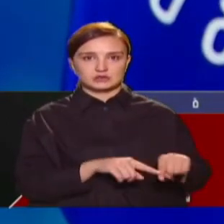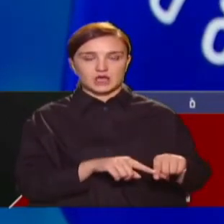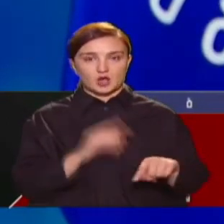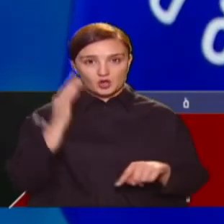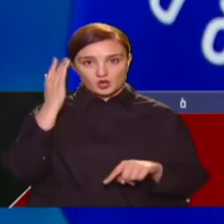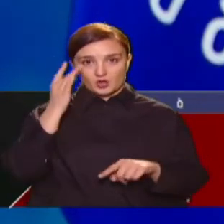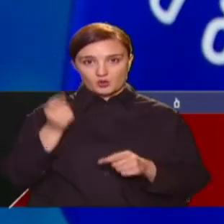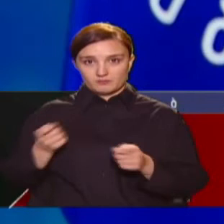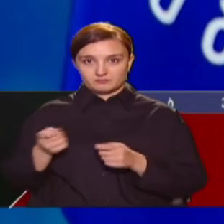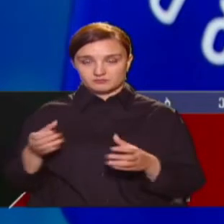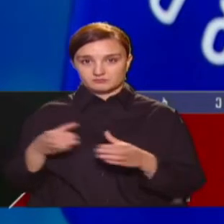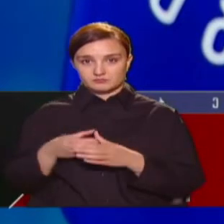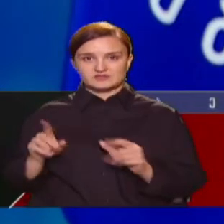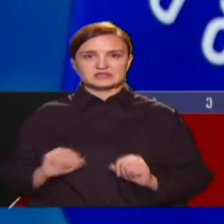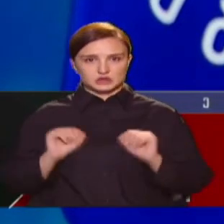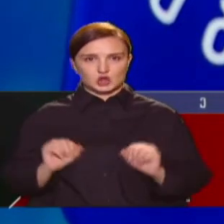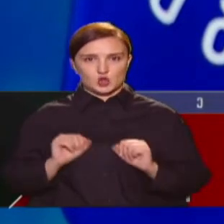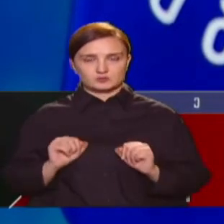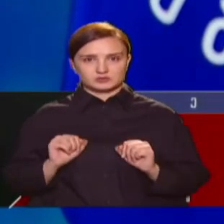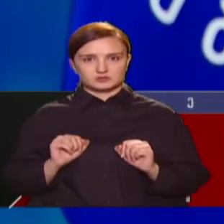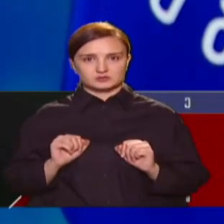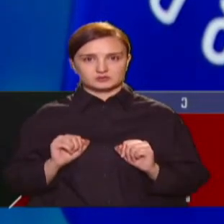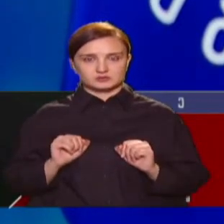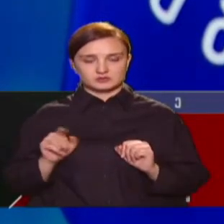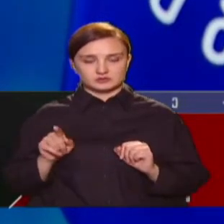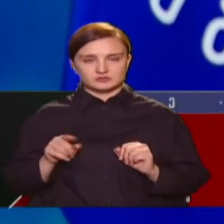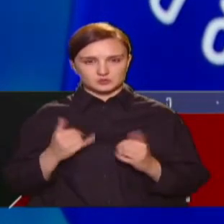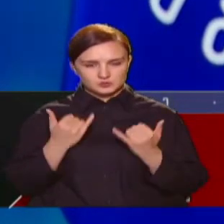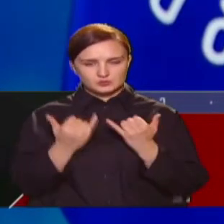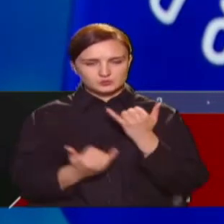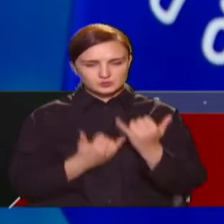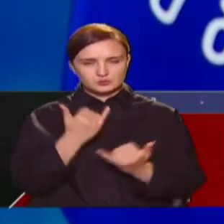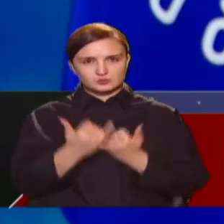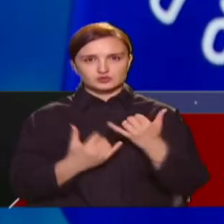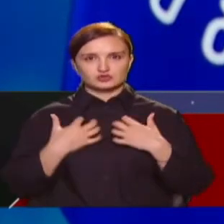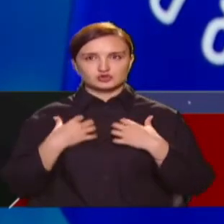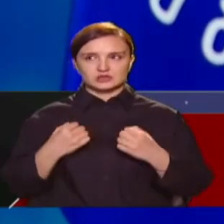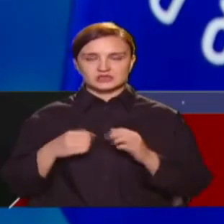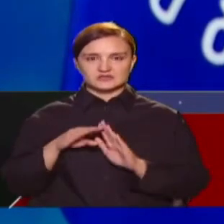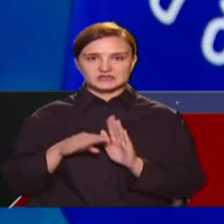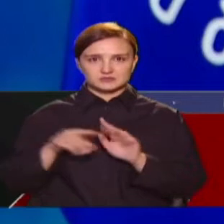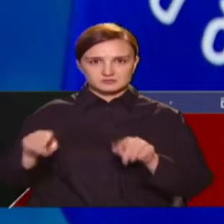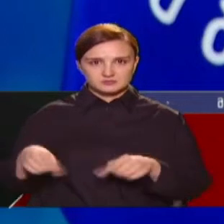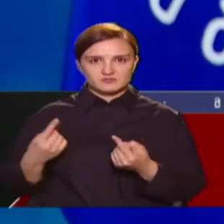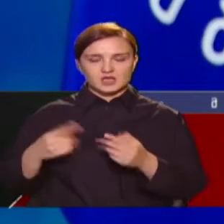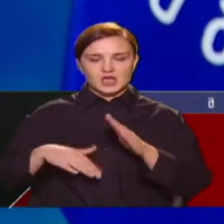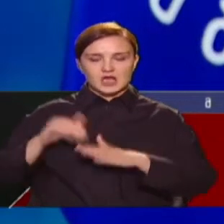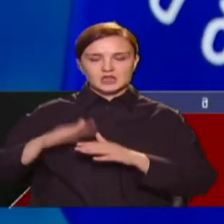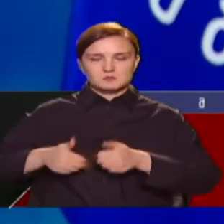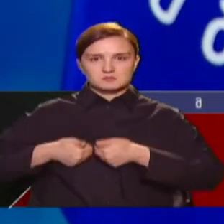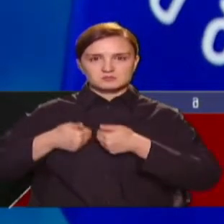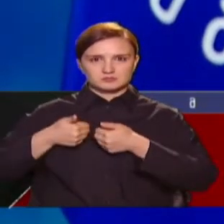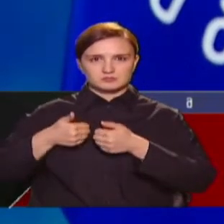პარტია ცდილობს ყველანაირად, რომ გააუმჯობესოს ჯანდაცვის სისტემა და უფრო ხელმისაწვდომი გახადოს